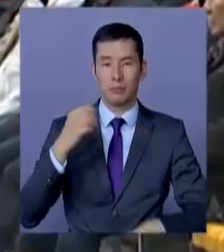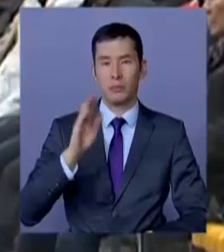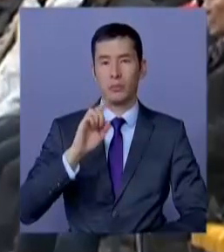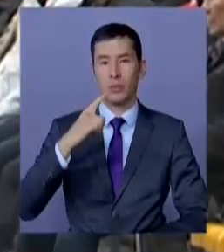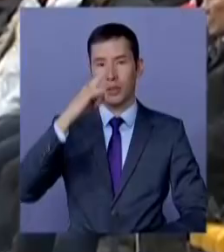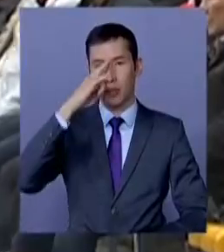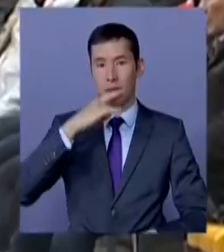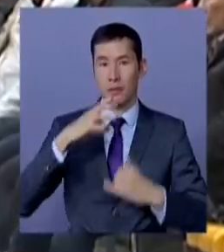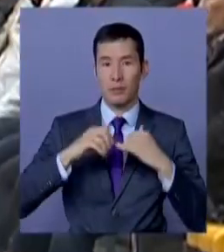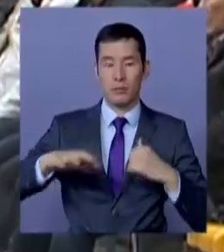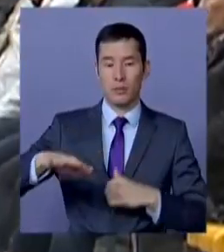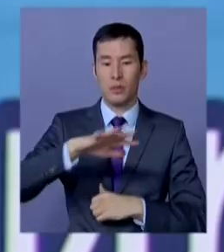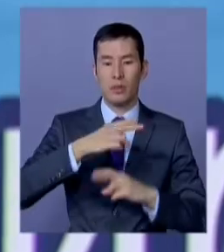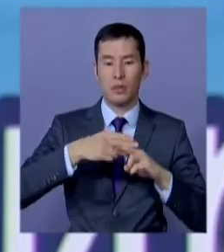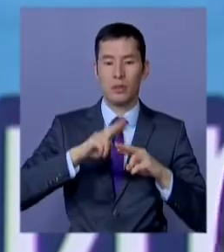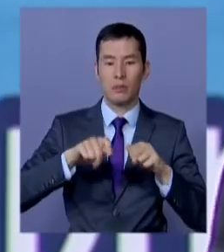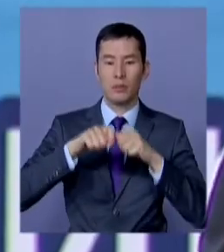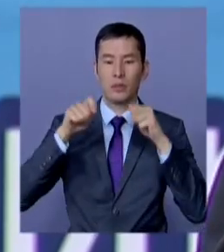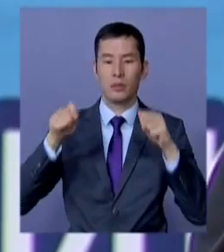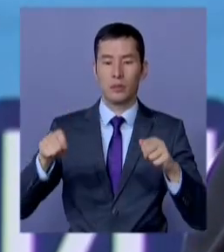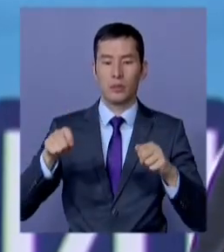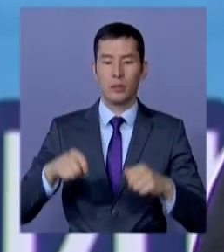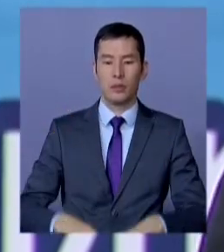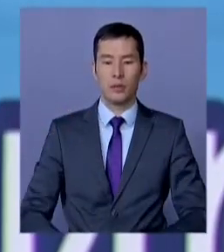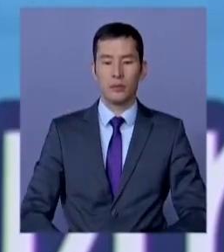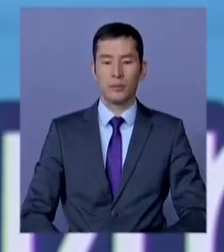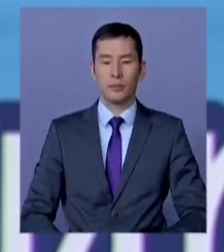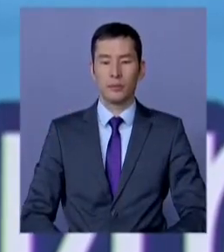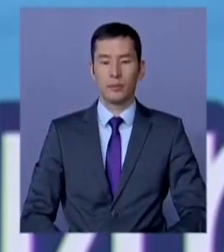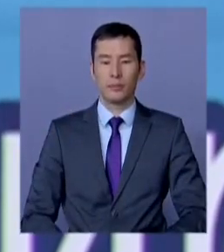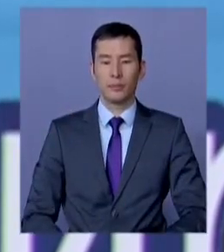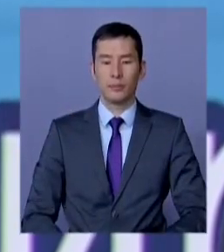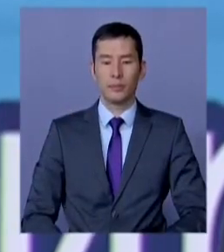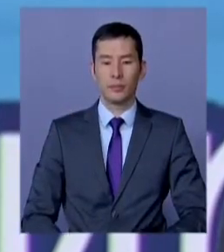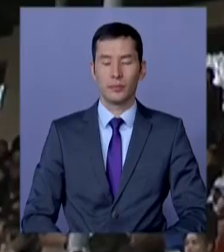жерінде құрылған алғашқы құрамада қаламгер де өнер көрсеткен.